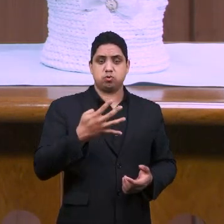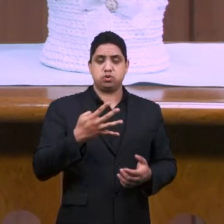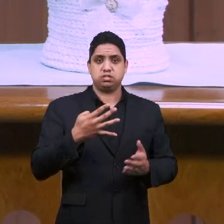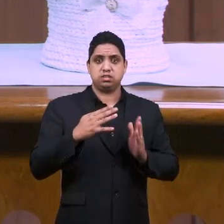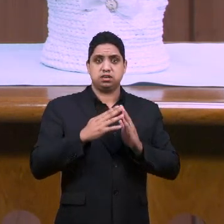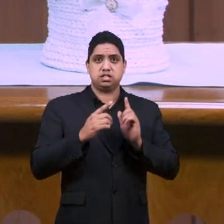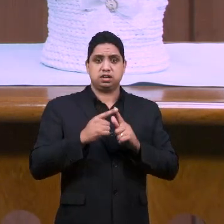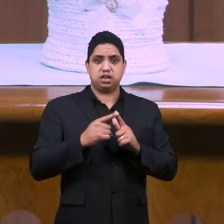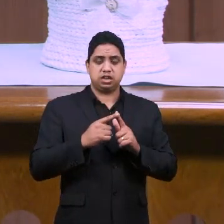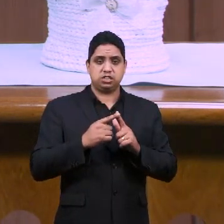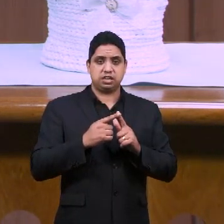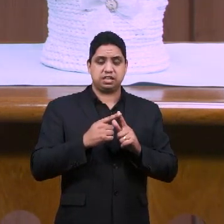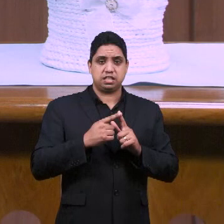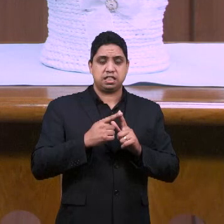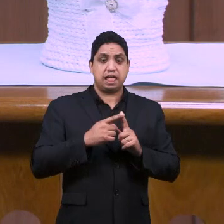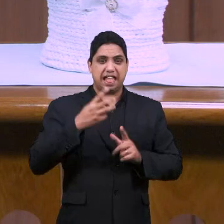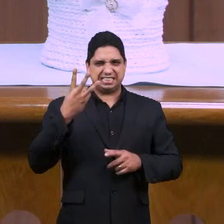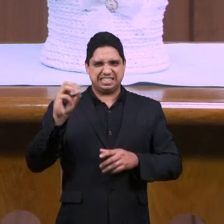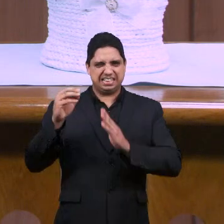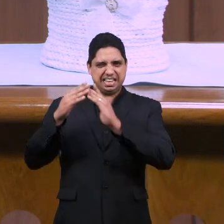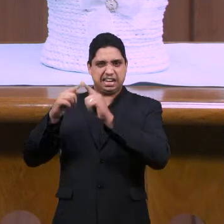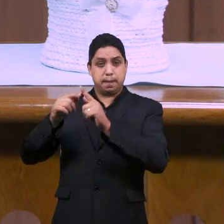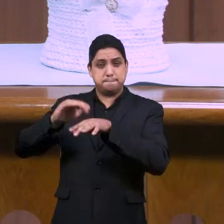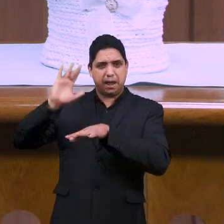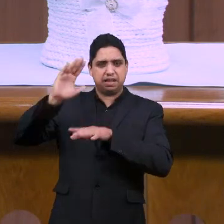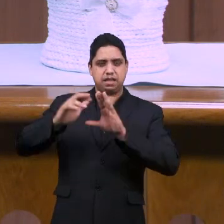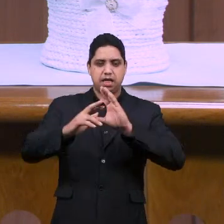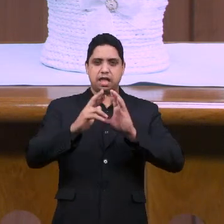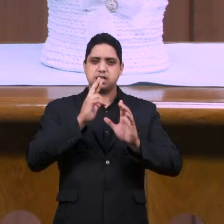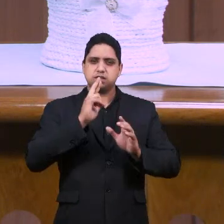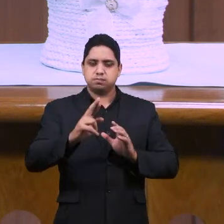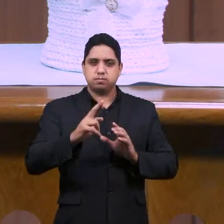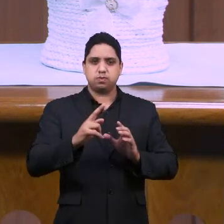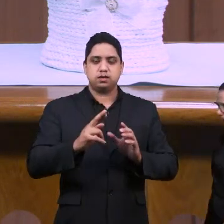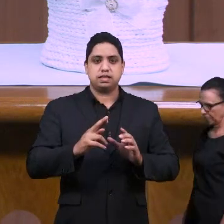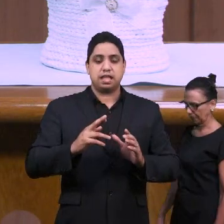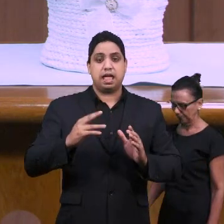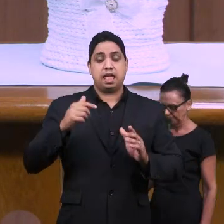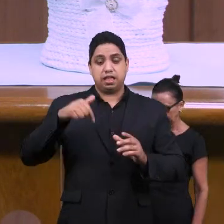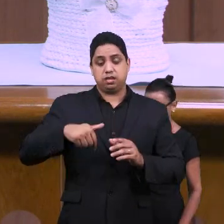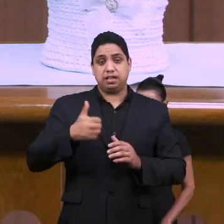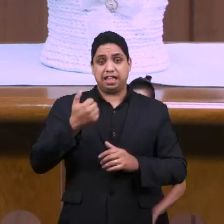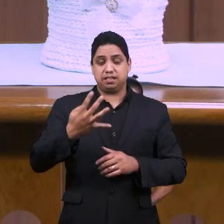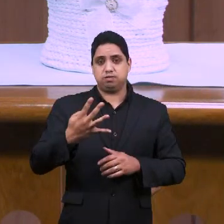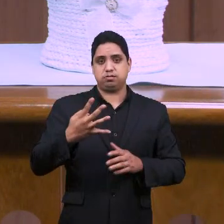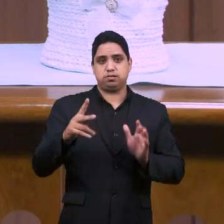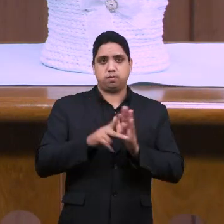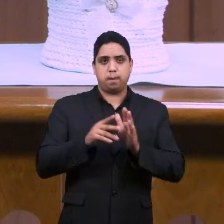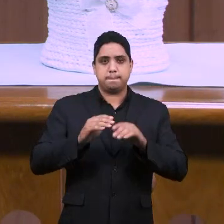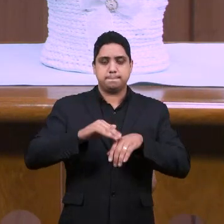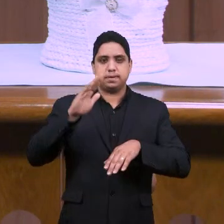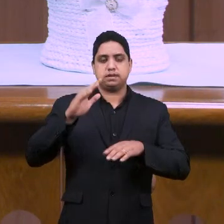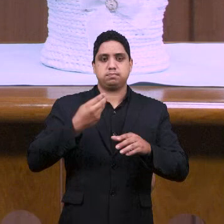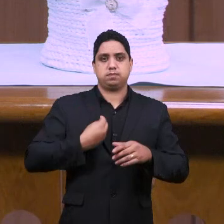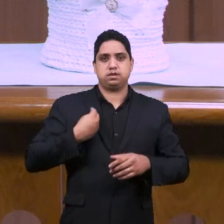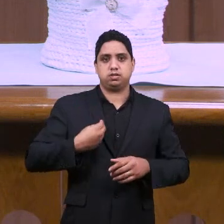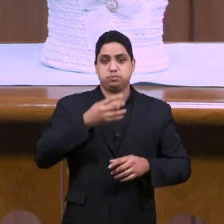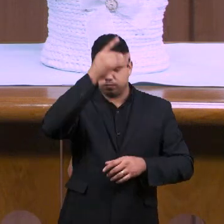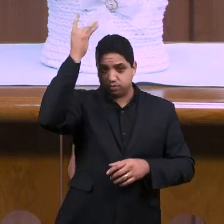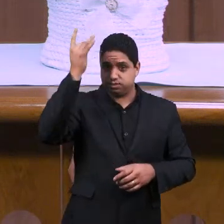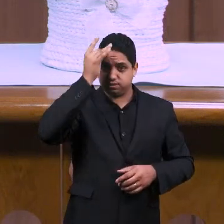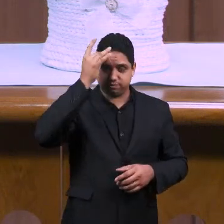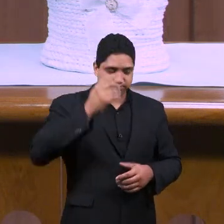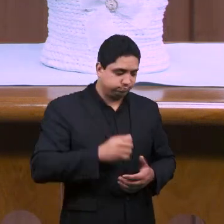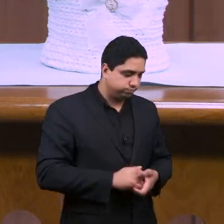il est parmi les 30 églises qui ont plus contribué, 14